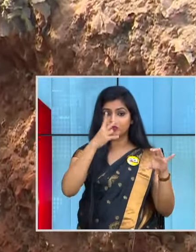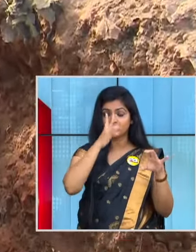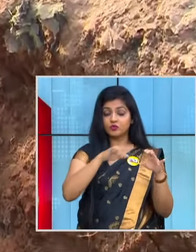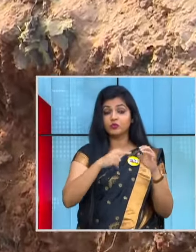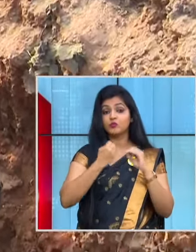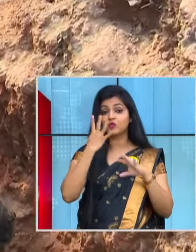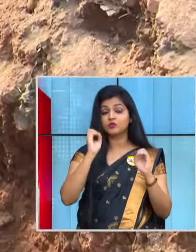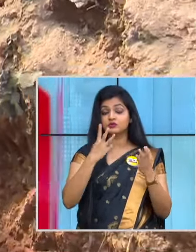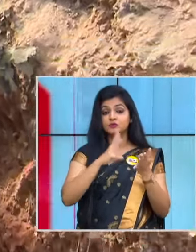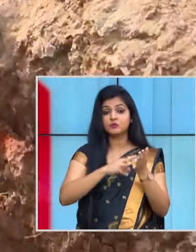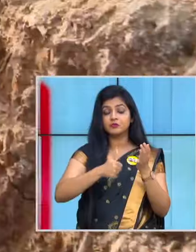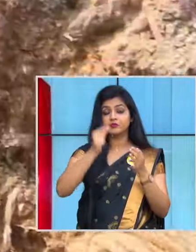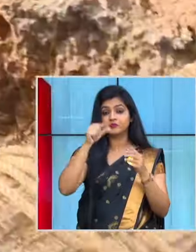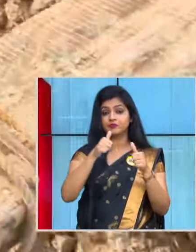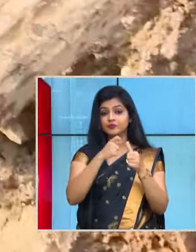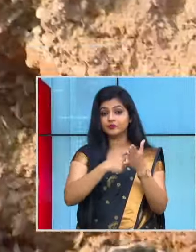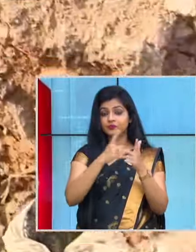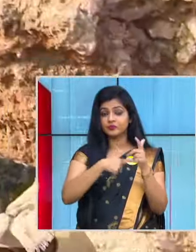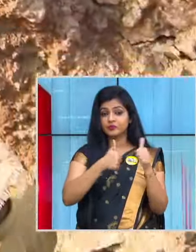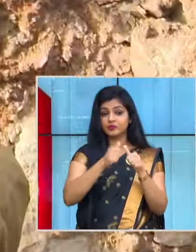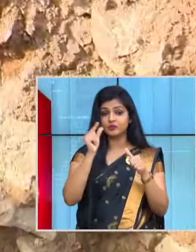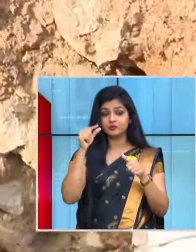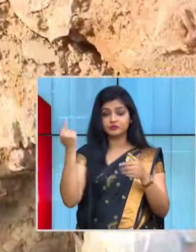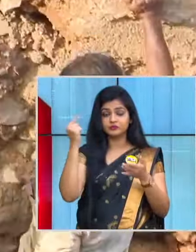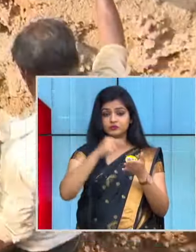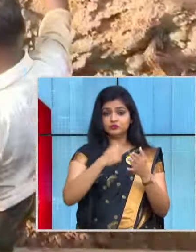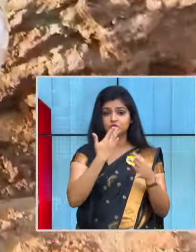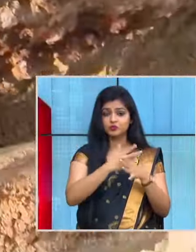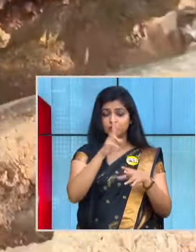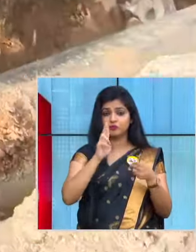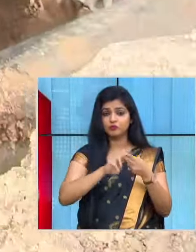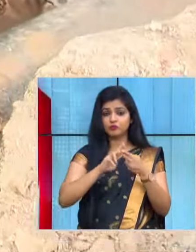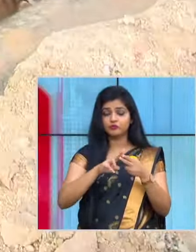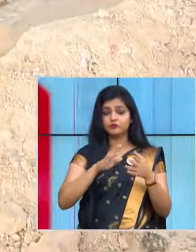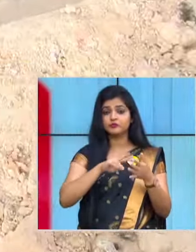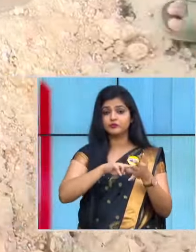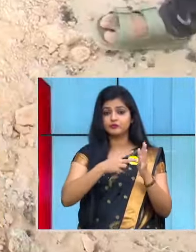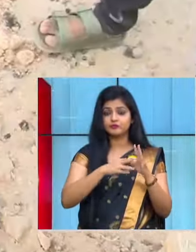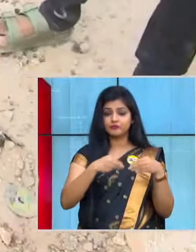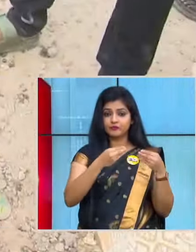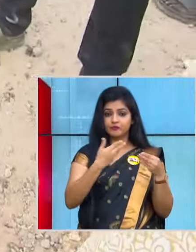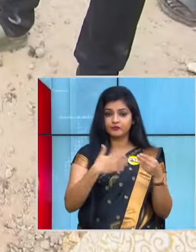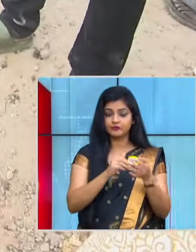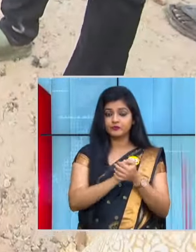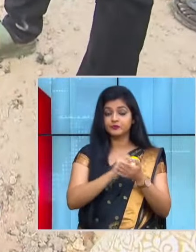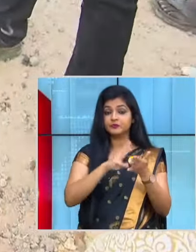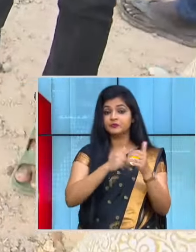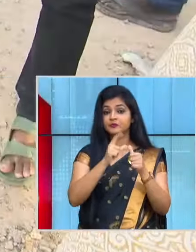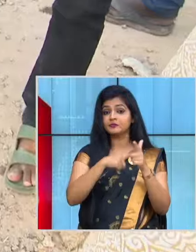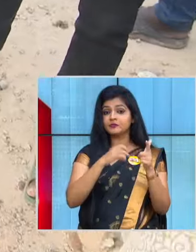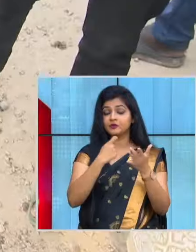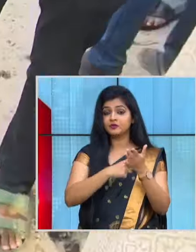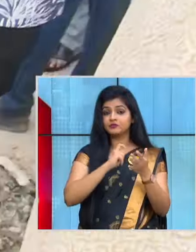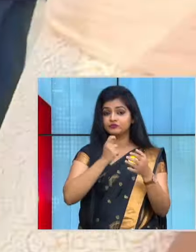മുതൽ തന്നെ മേയർ ആര്യ രാജേന്ദ്രൻ ഉൾപ്പെടെയുള്ളവർ ആ കാര്യങ്ങൾ, ആ ജോലികളൊക്കെ ക്രമീകരിക്കുകയും ചെയ്യുന്നുണ്ട്. ഇപ്പോൾ നമ്മോടൊപ്പം മേയർ തന്നെ നേരിട്ട്